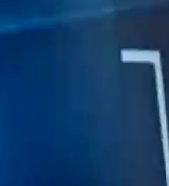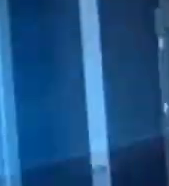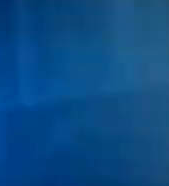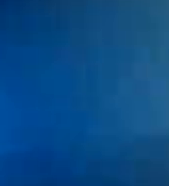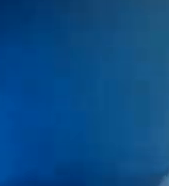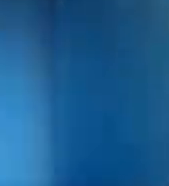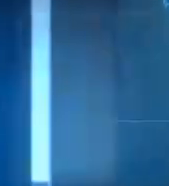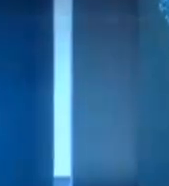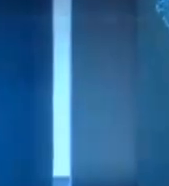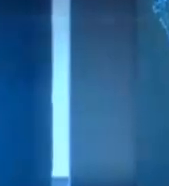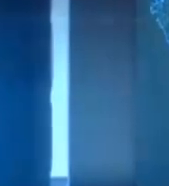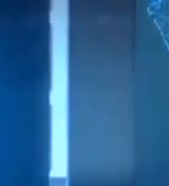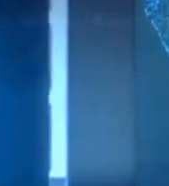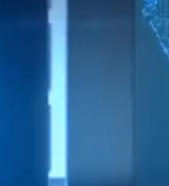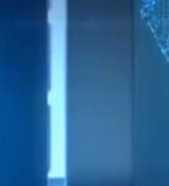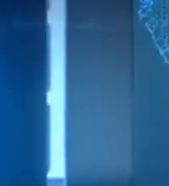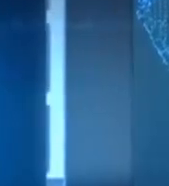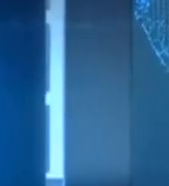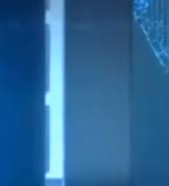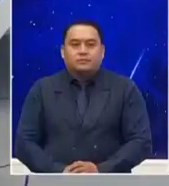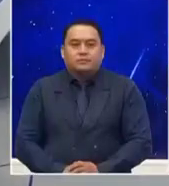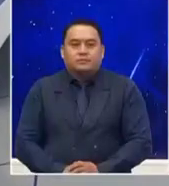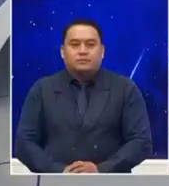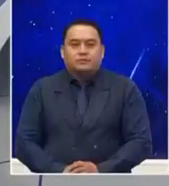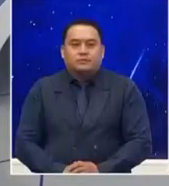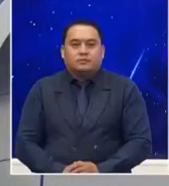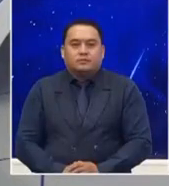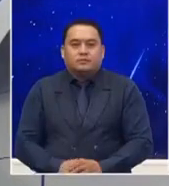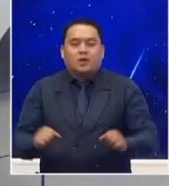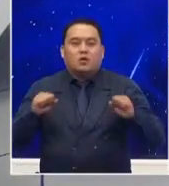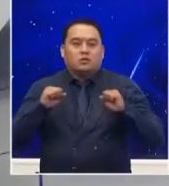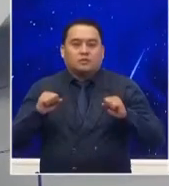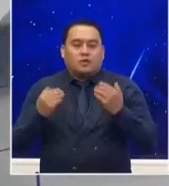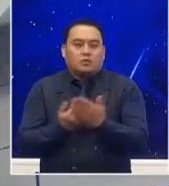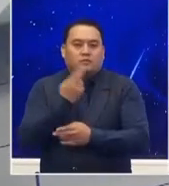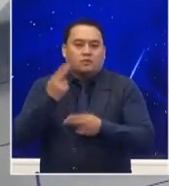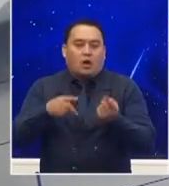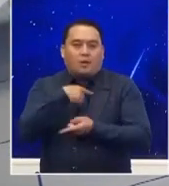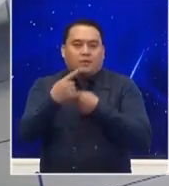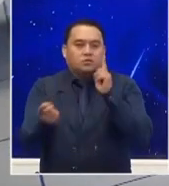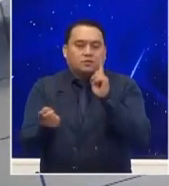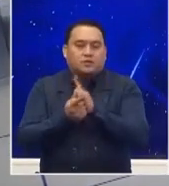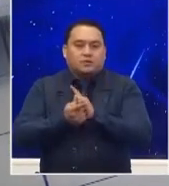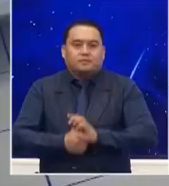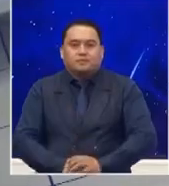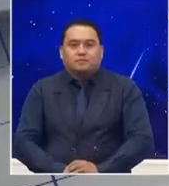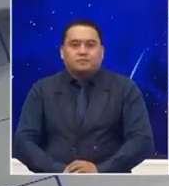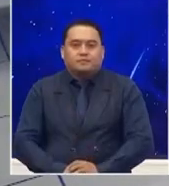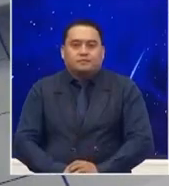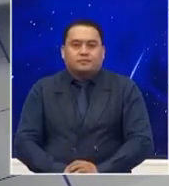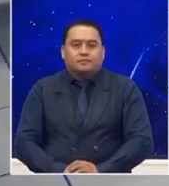Жетісу телеарнасы. Қадірлі ағайын, ақпарат осы. Аман сау болыңыздар.